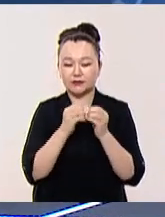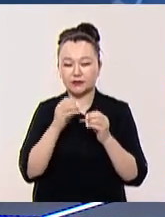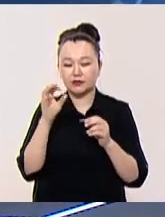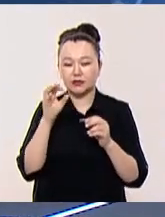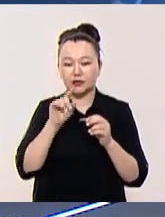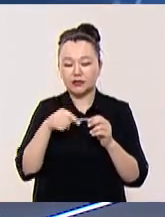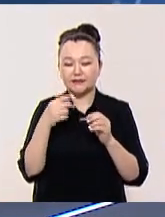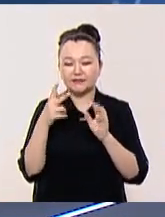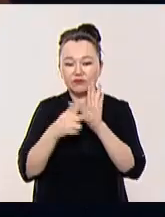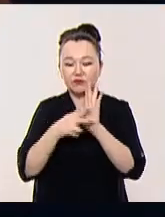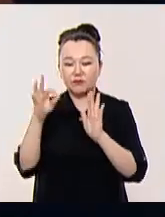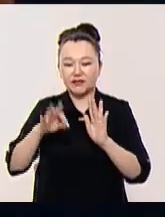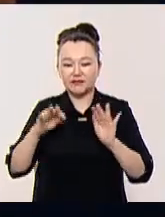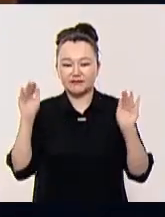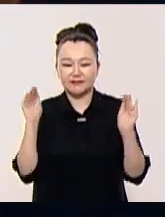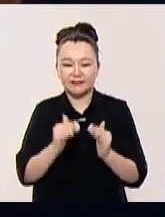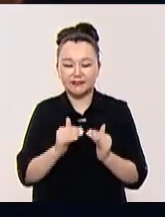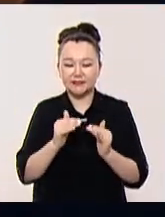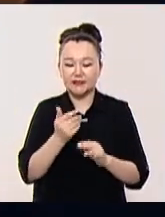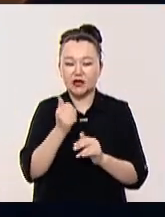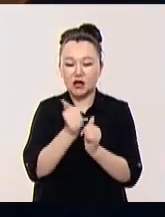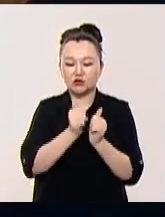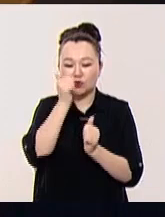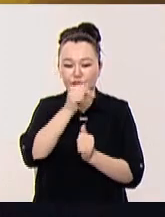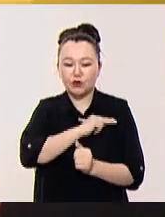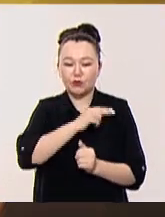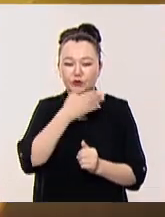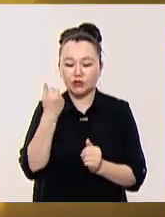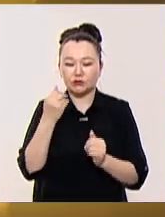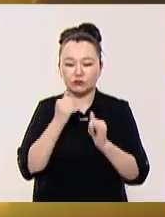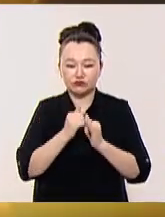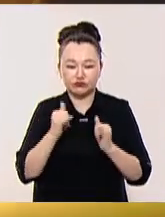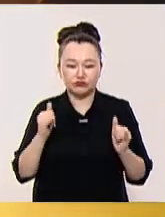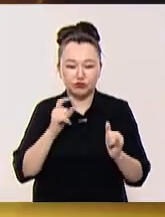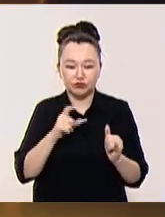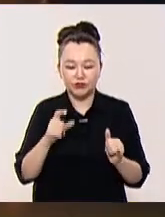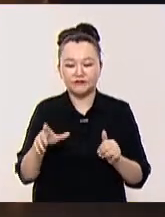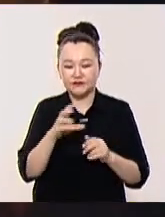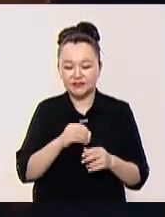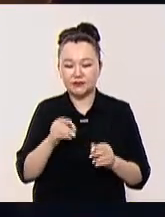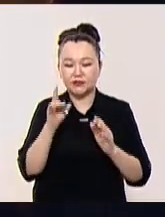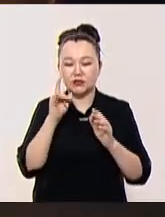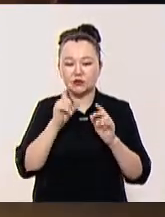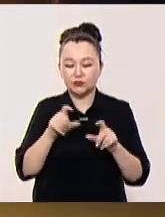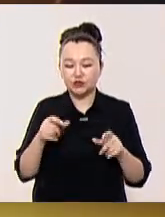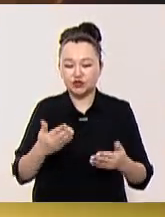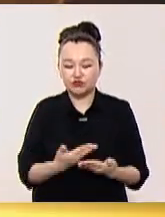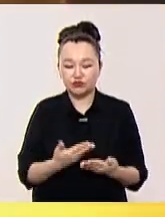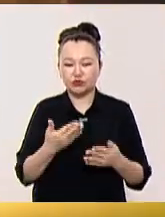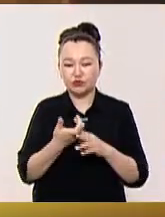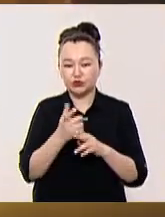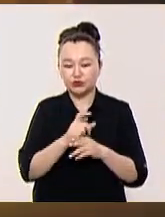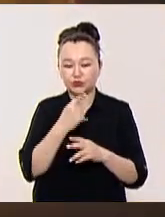10,8%-ға төмендеген. Яғни жыл сайын жұмыссыздардың қатары артып, жұртшылықтың әл-ауқаты нашарлап барады. Бүгін